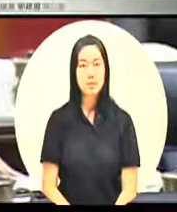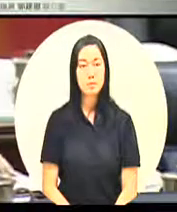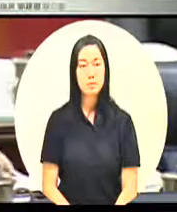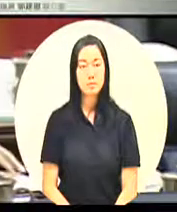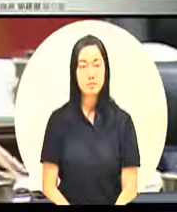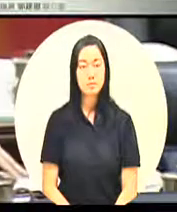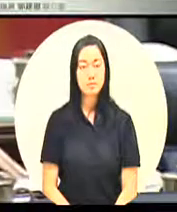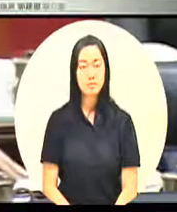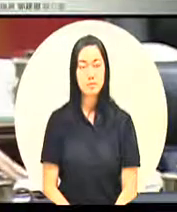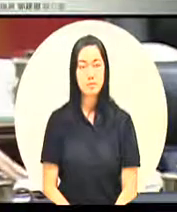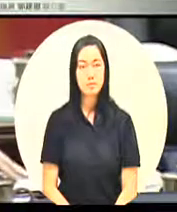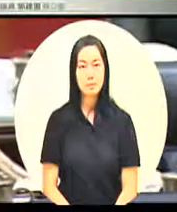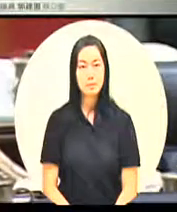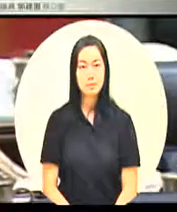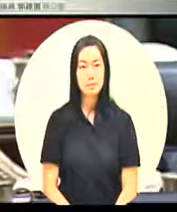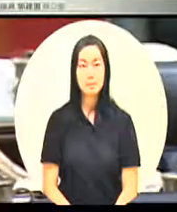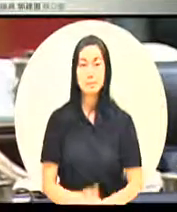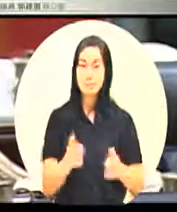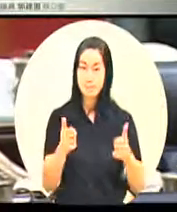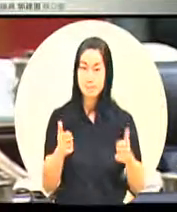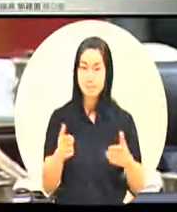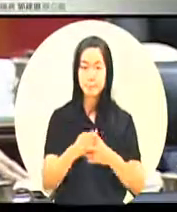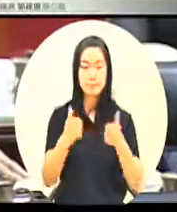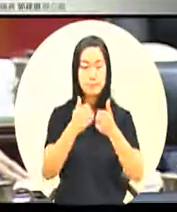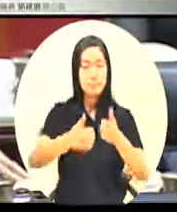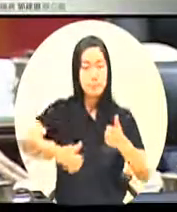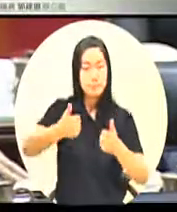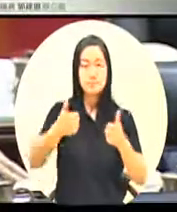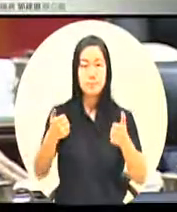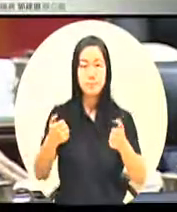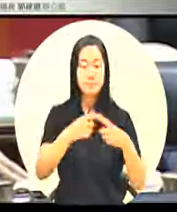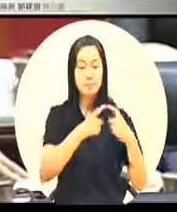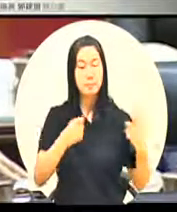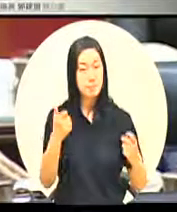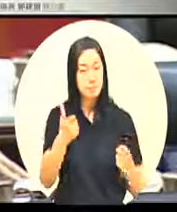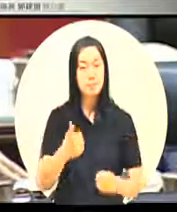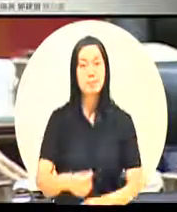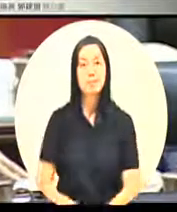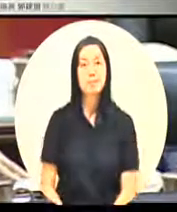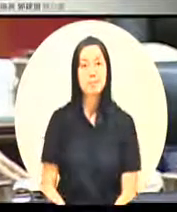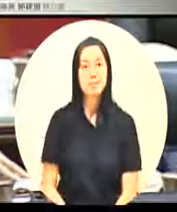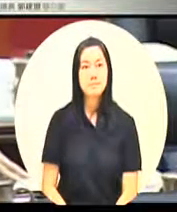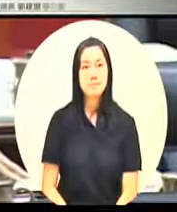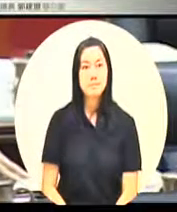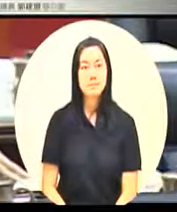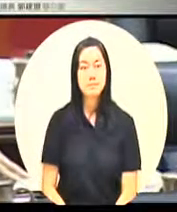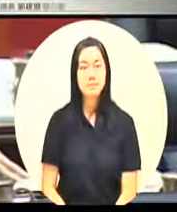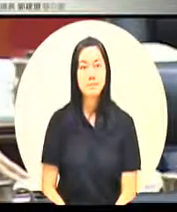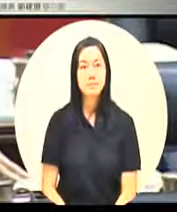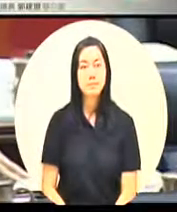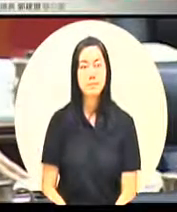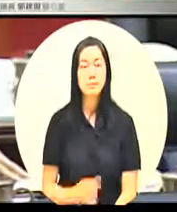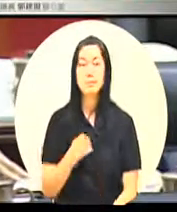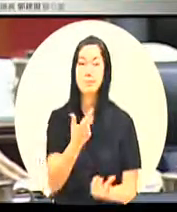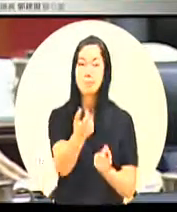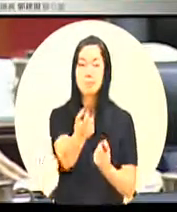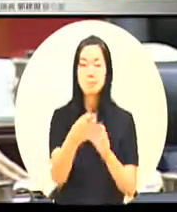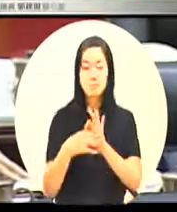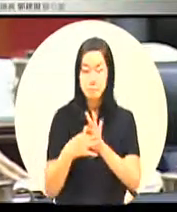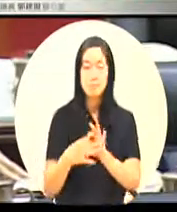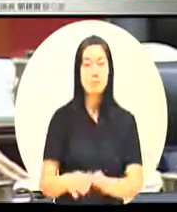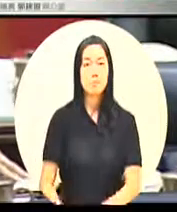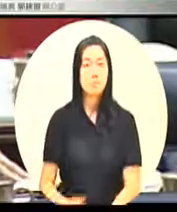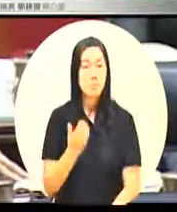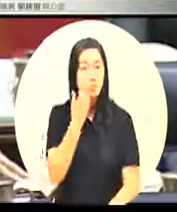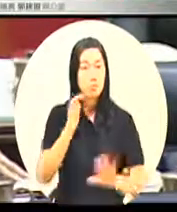请局长回答。 好，谢谢议长，谢谢郭议员，对这个问题如此深入的探究。那我们跟你一样的关心，因为如果